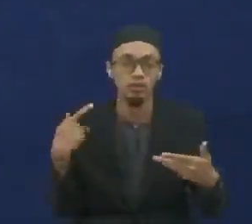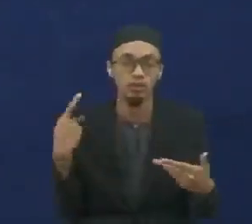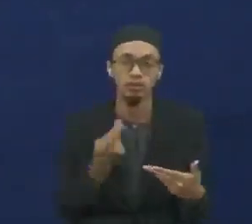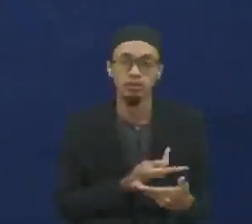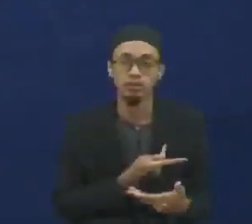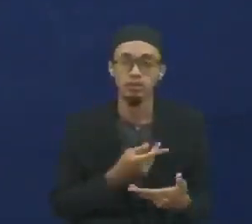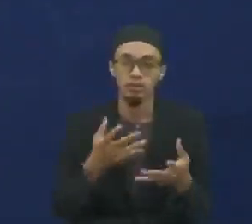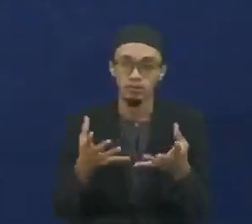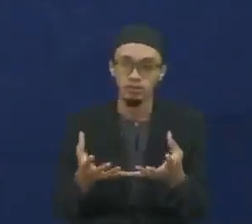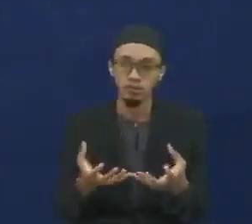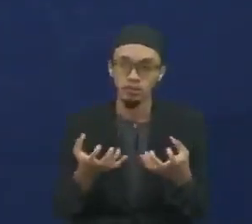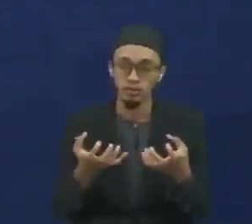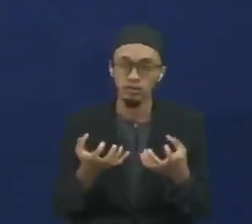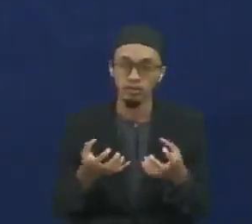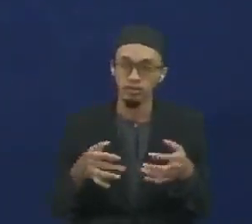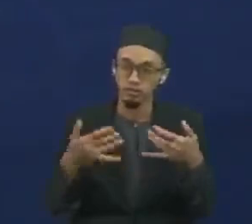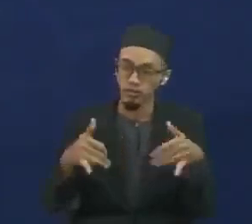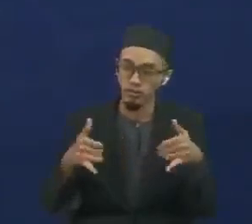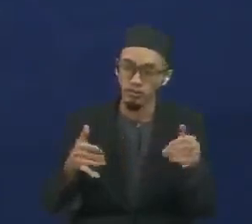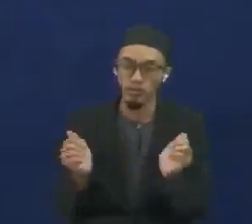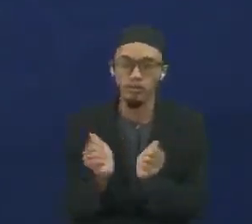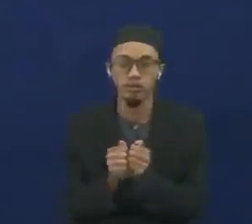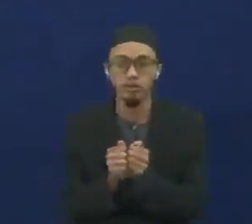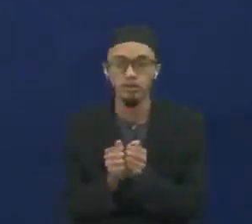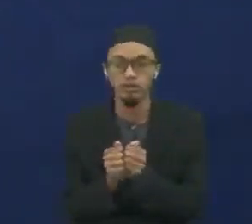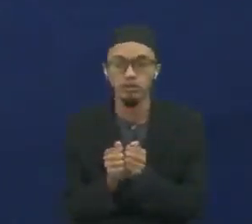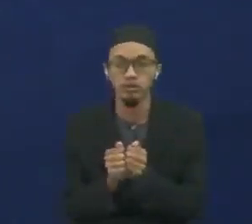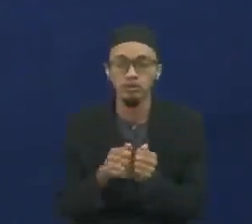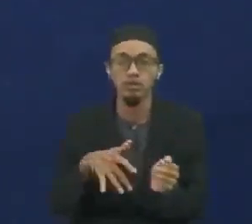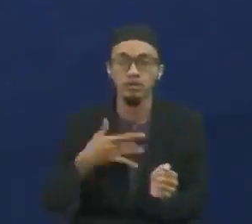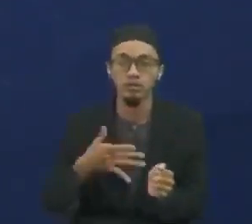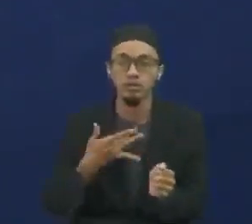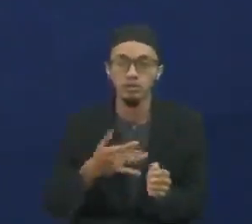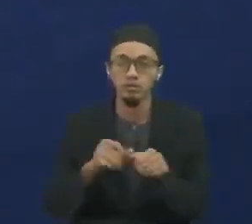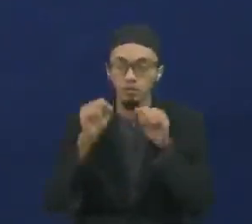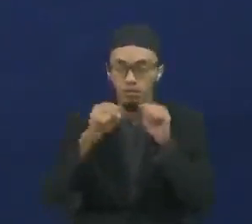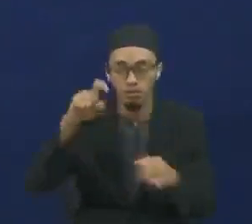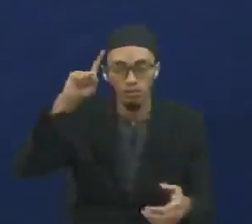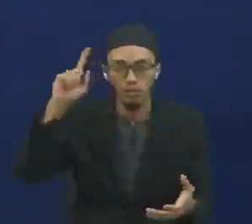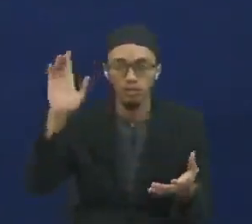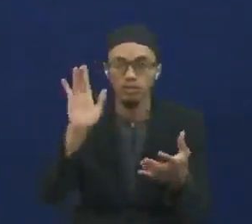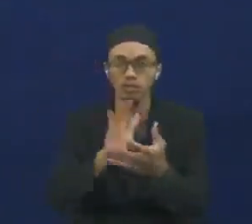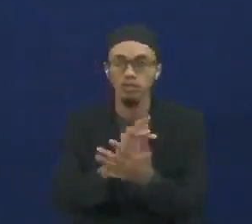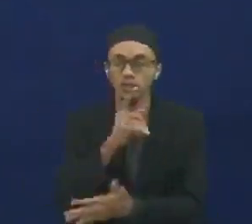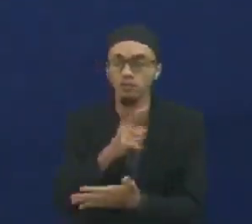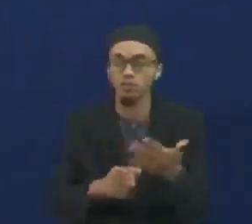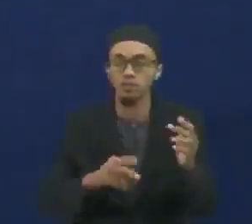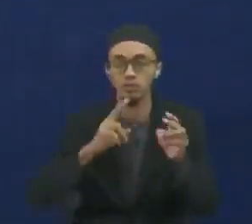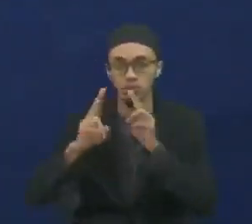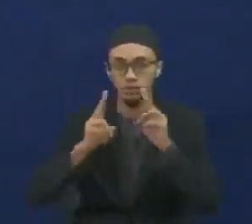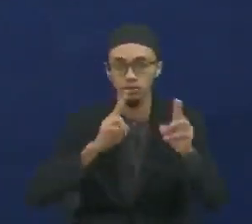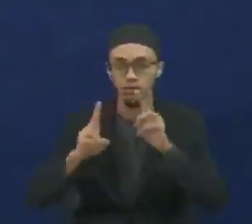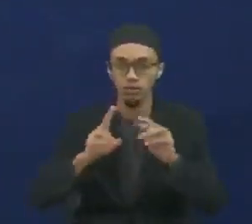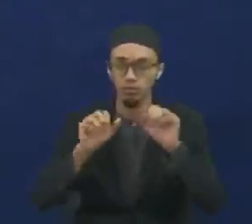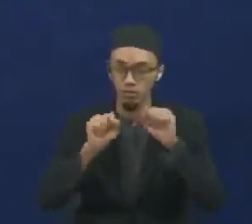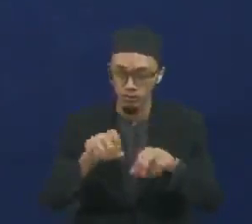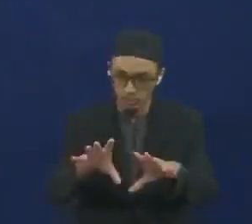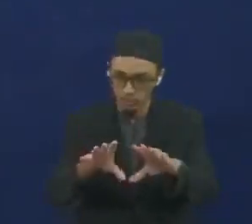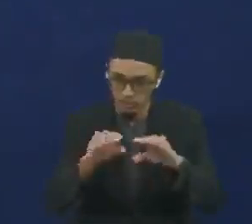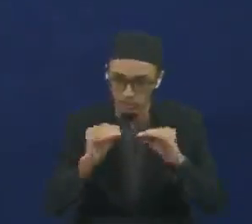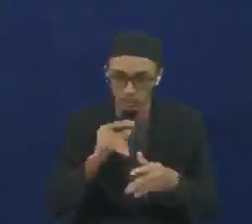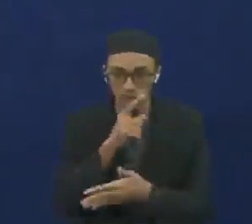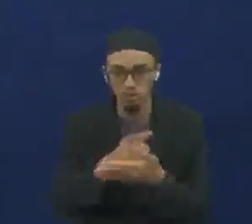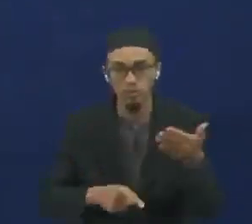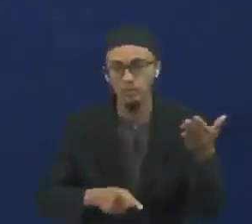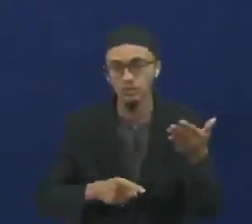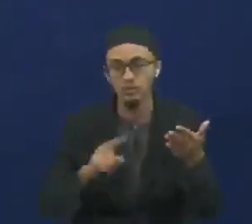main kita punya mind supaya dia boleh percaya apa yang kita cakap, supaya dia boleh terima apa yang kita cakap.